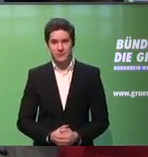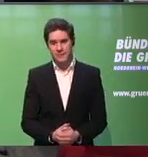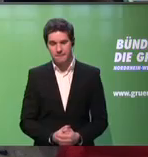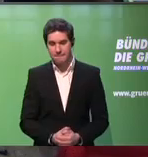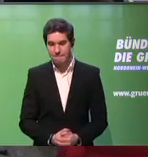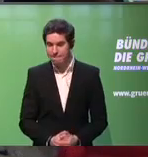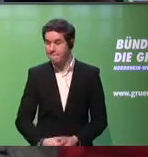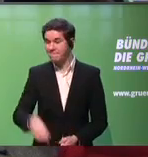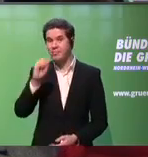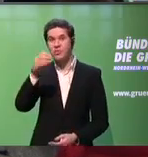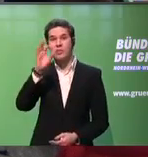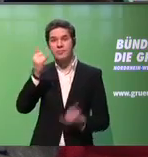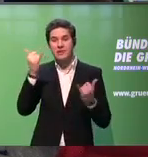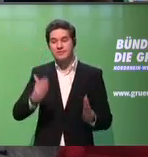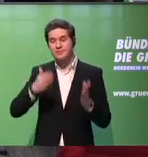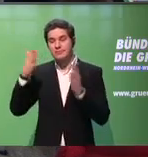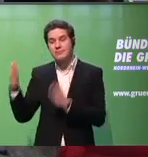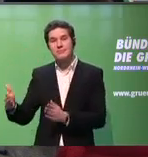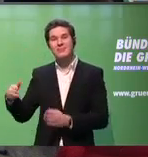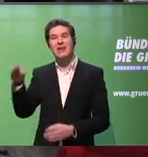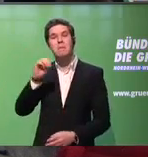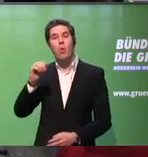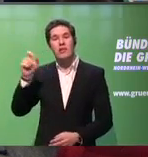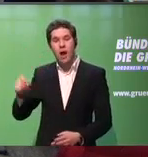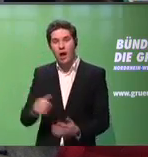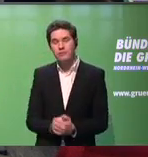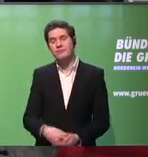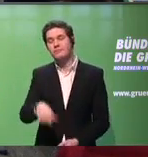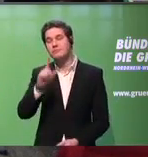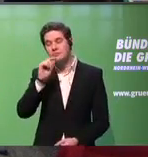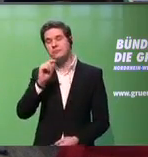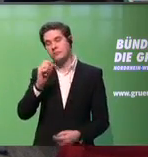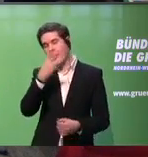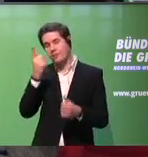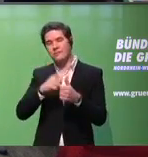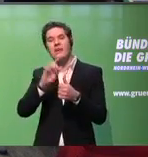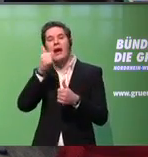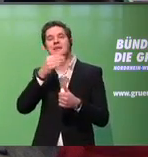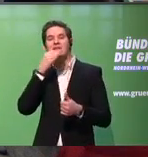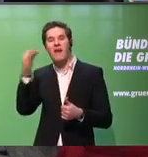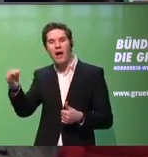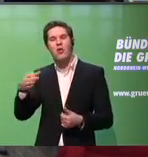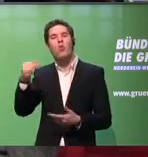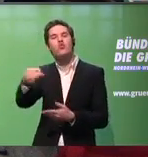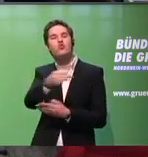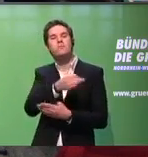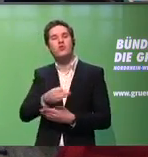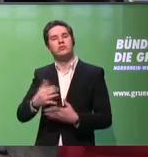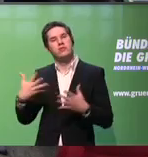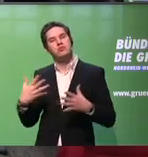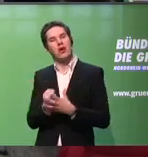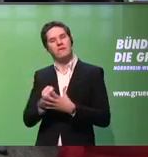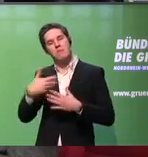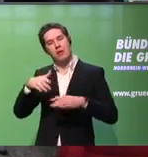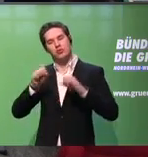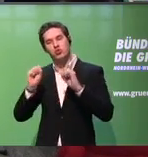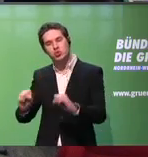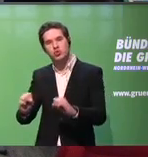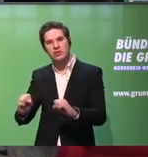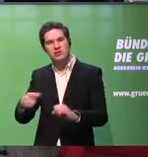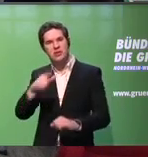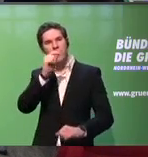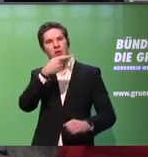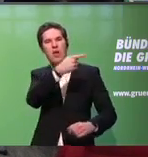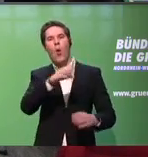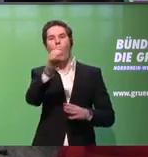Wir machen weiter mit Monika, auch mit der Einstiegsfrage, wie schützen wir die Kommunen sozusagen vor zu viel Privatisierungswahn der